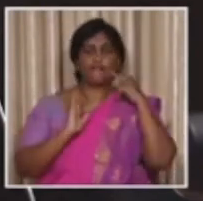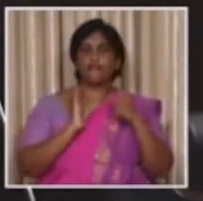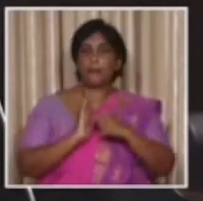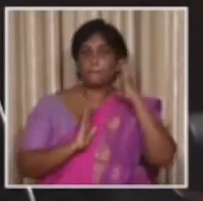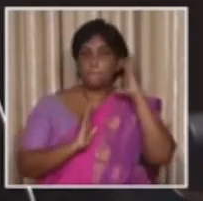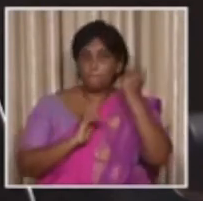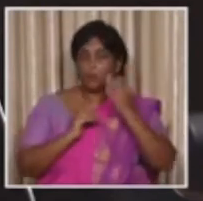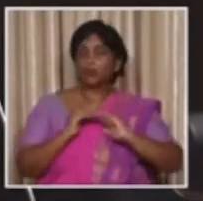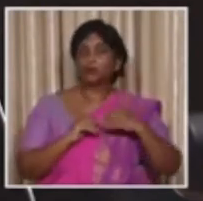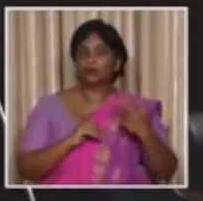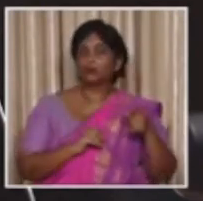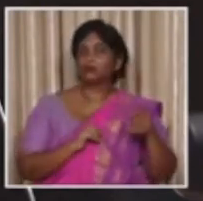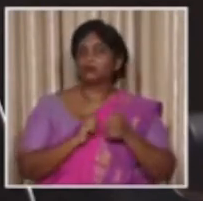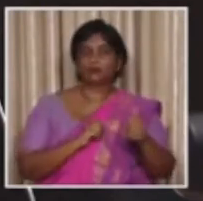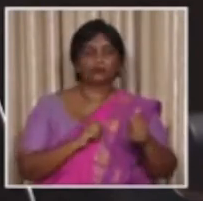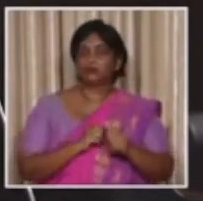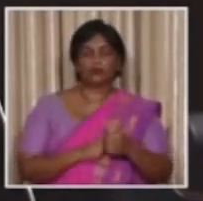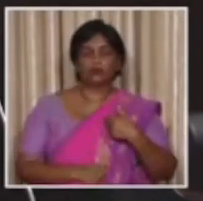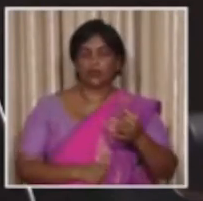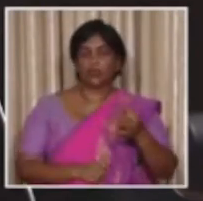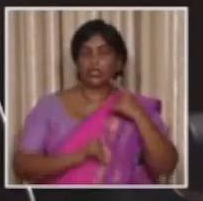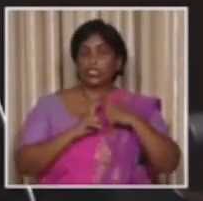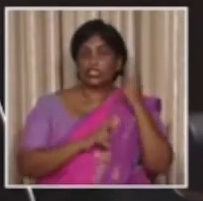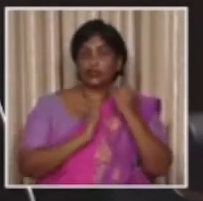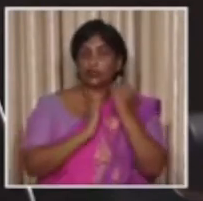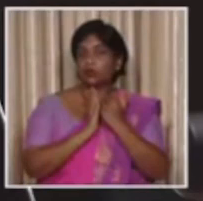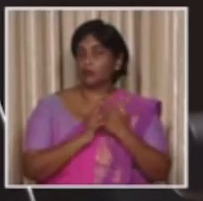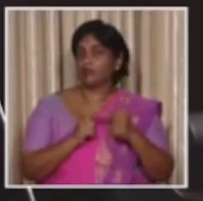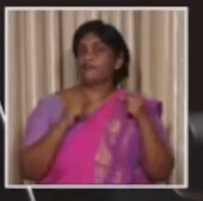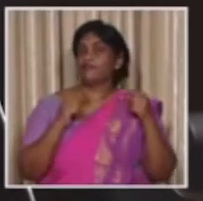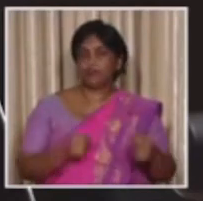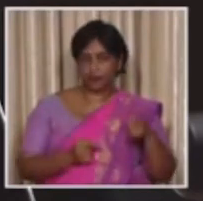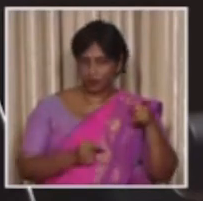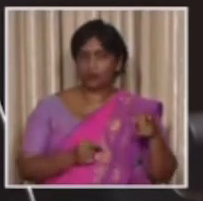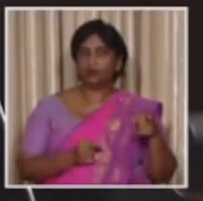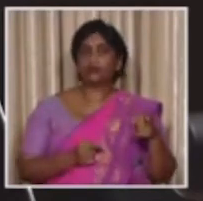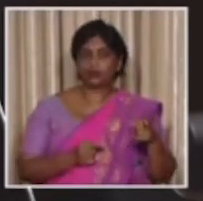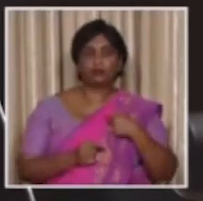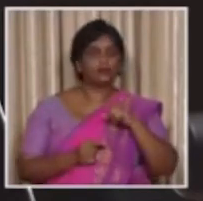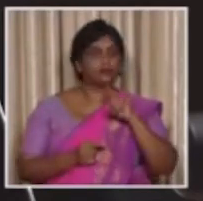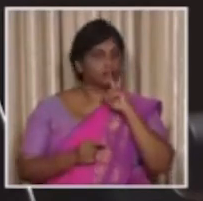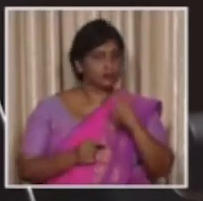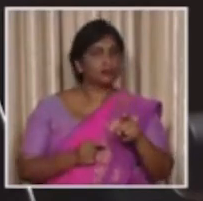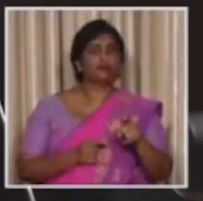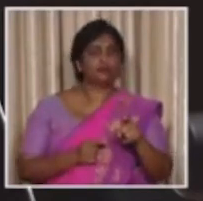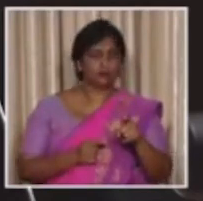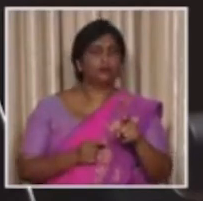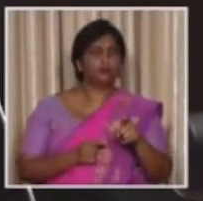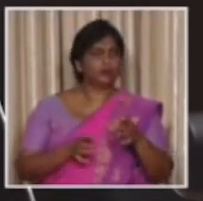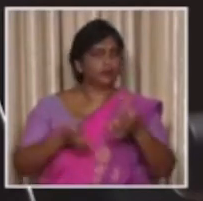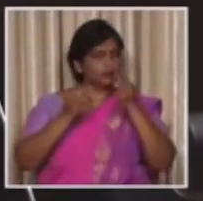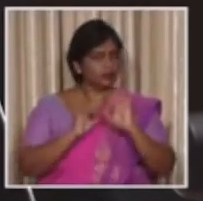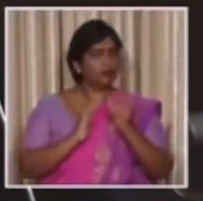ප්‍රතිඵල ආවට පස්සේ මේන දෙයක් කිරීම සම්පූර්ණයෙන්ම ඉංජිනේරු මූලධර්ම වලට විරුද්ධයි, මේකටත් විරුද්ධයි. ඔබතුමාගෙන් ඉල්ලන ඒක